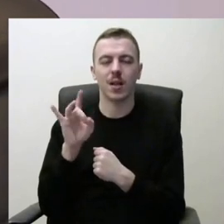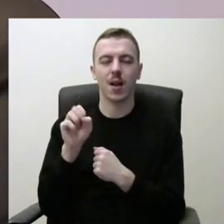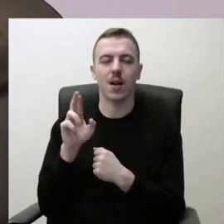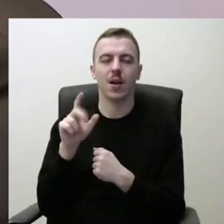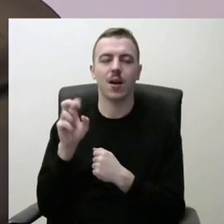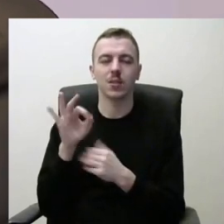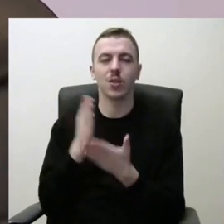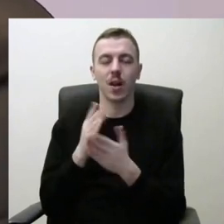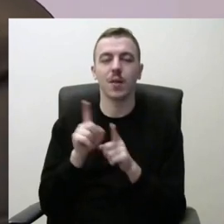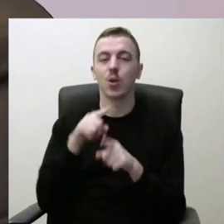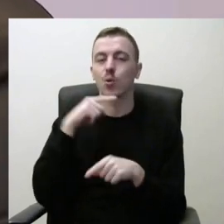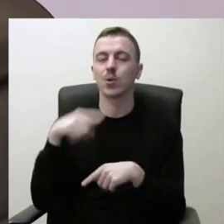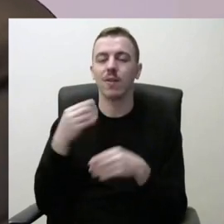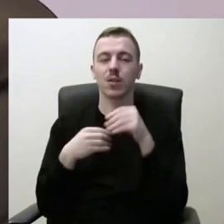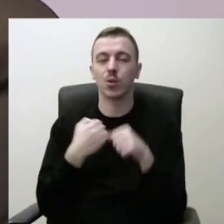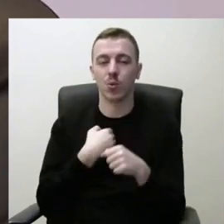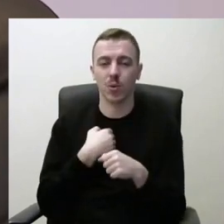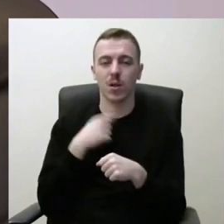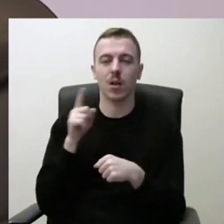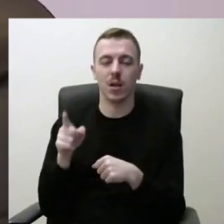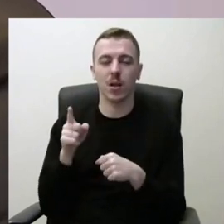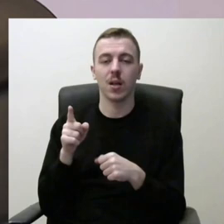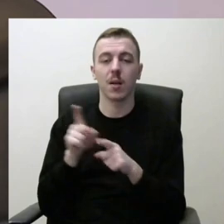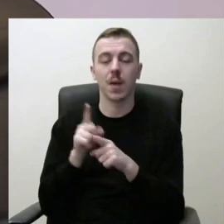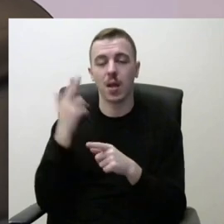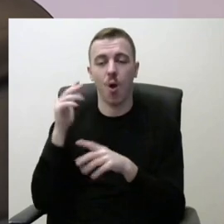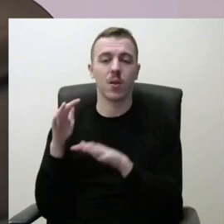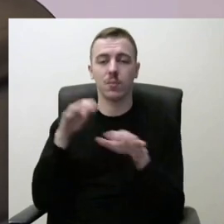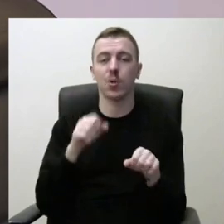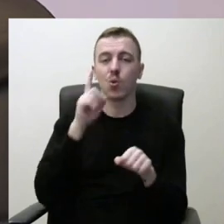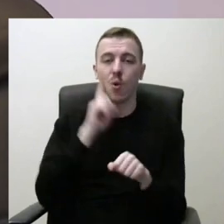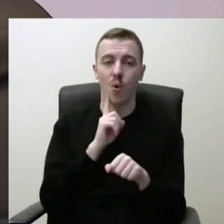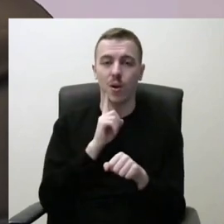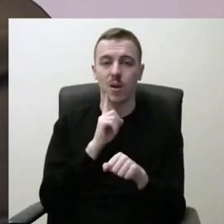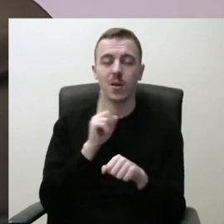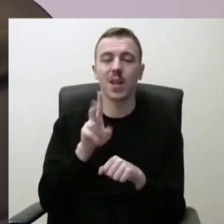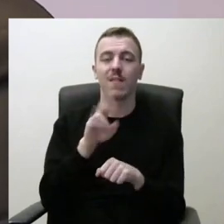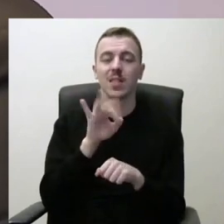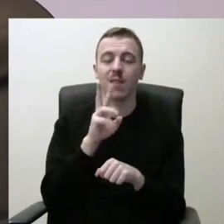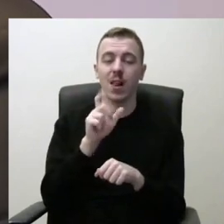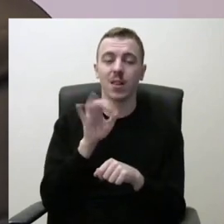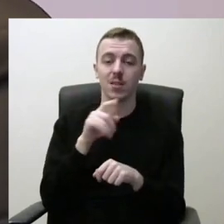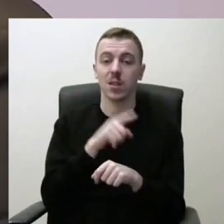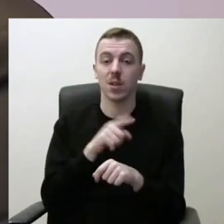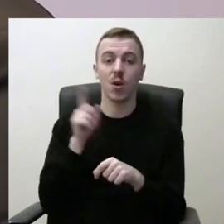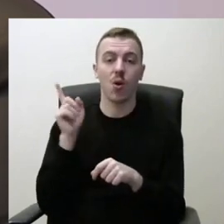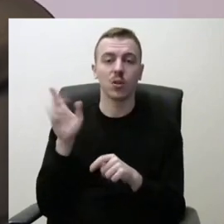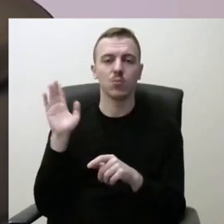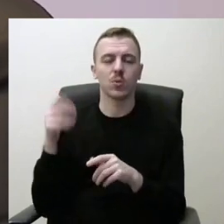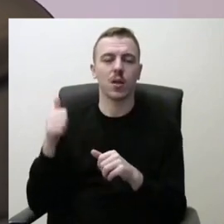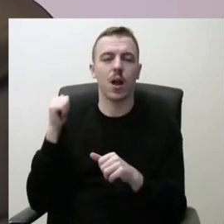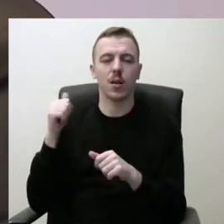turintis verslą Rusijoje, meta savo voratinklį ant Kauno. Tik skirtingai nuo Visvaldo, jisai vairuos nuo galinės sėdynės, siunčia savo